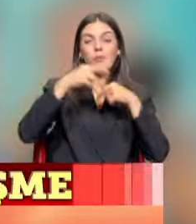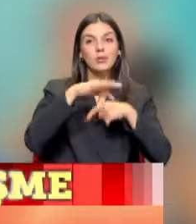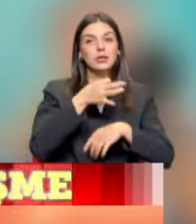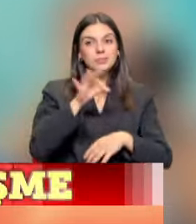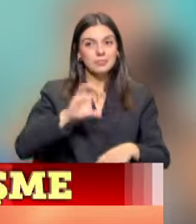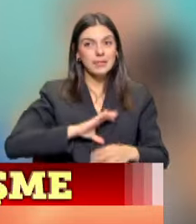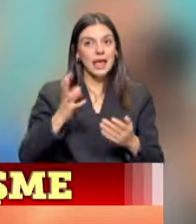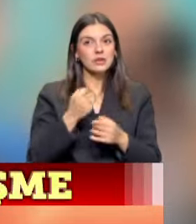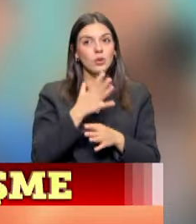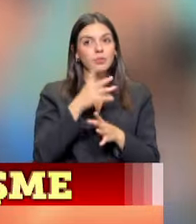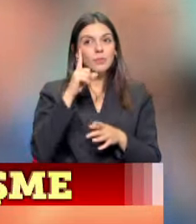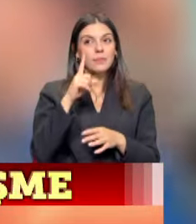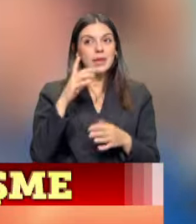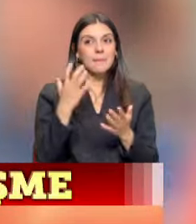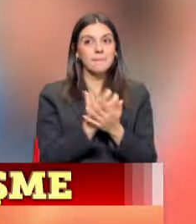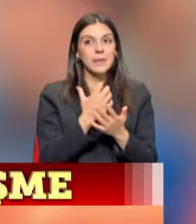etti.